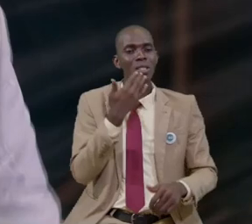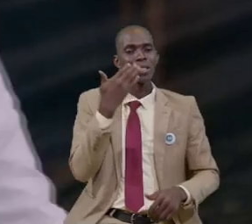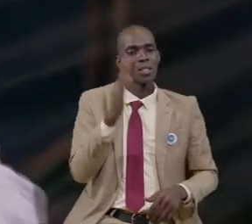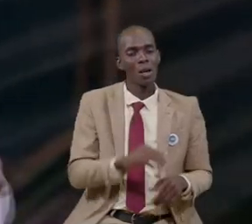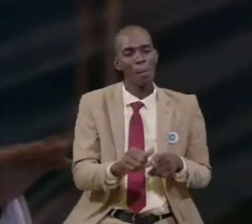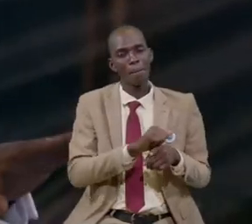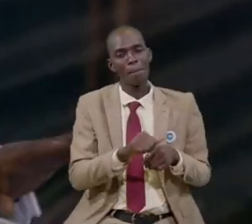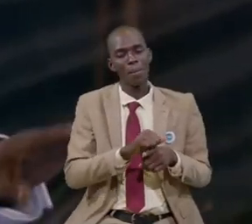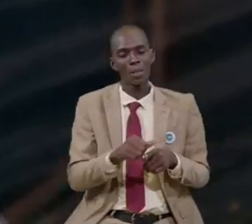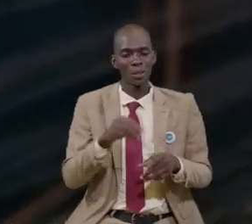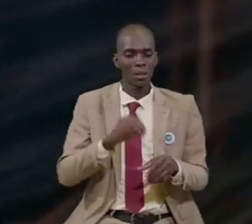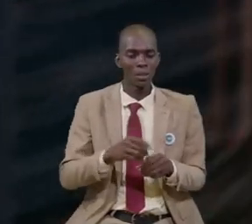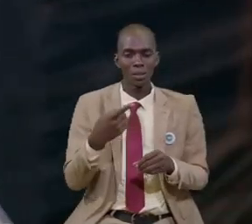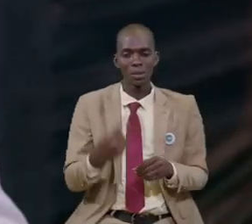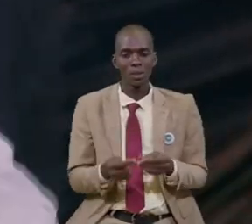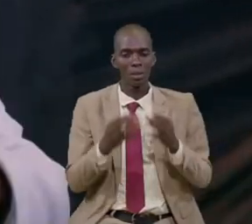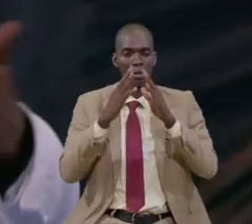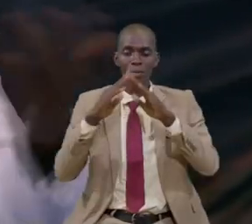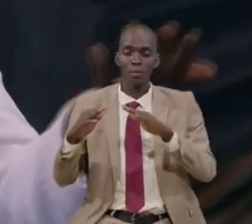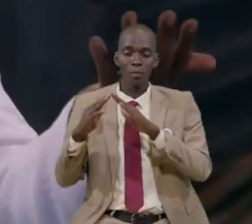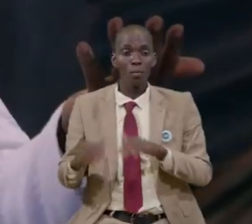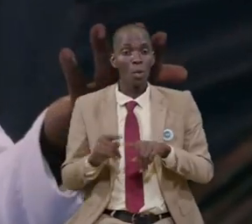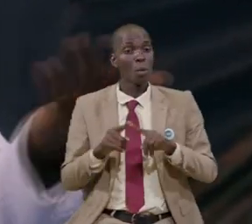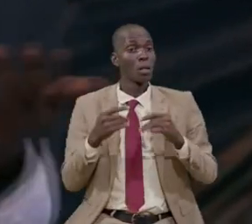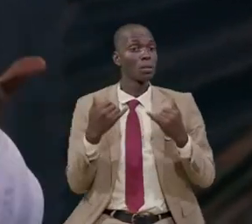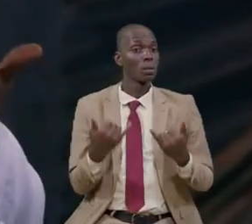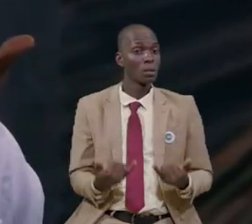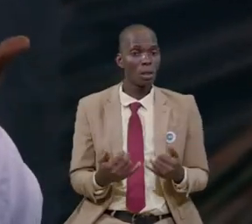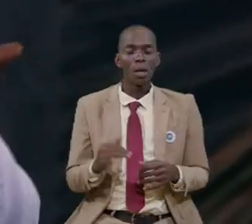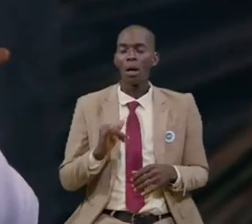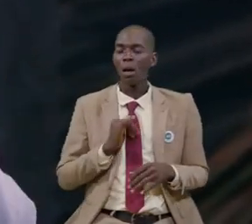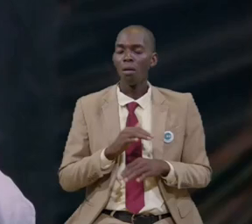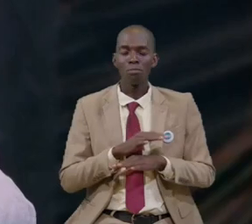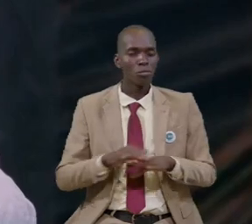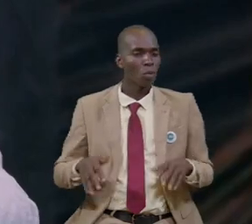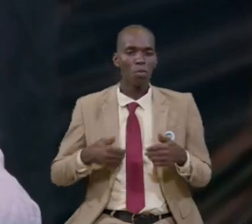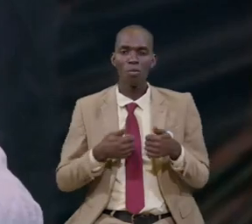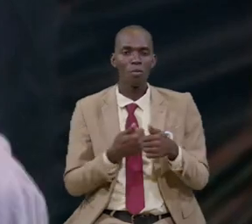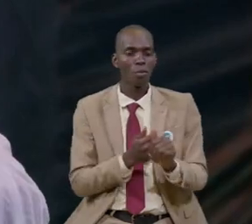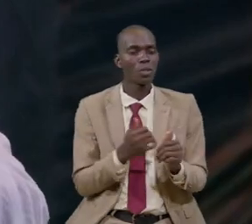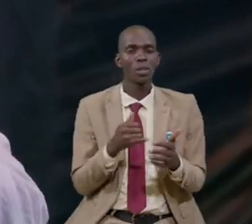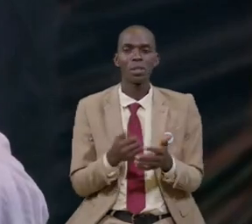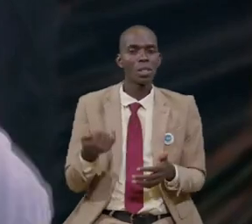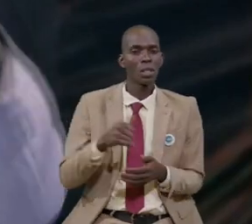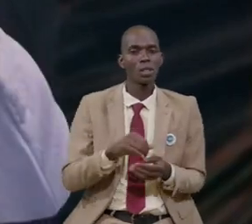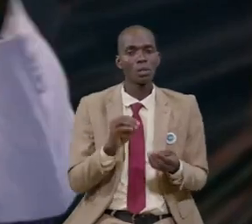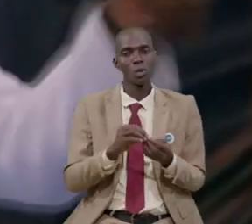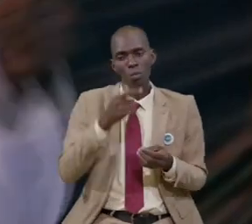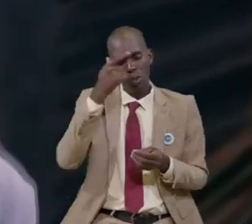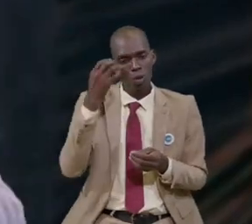pays. Maintenant, je ne fais plus ces choses parce que, au jour